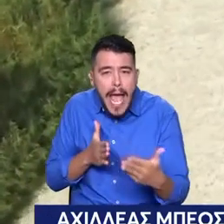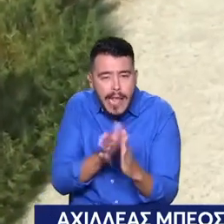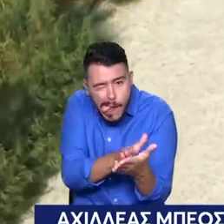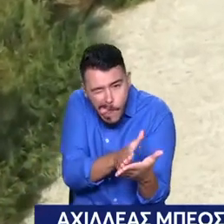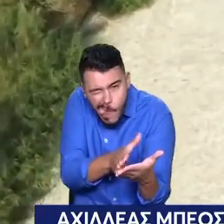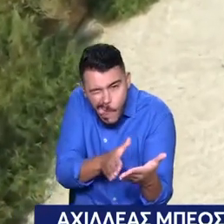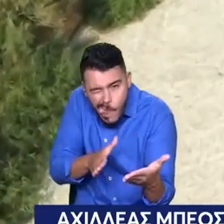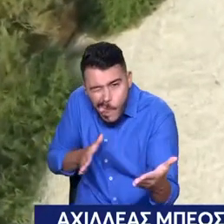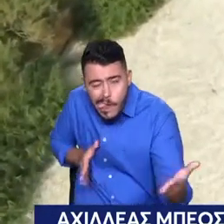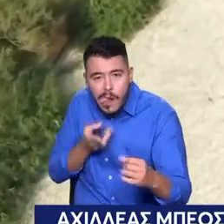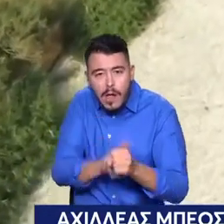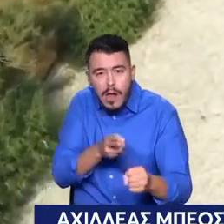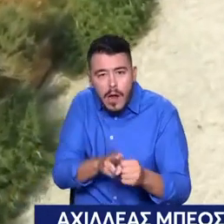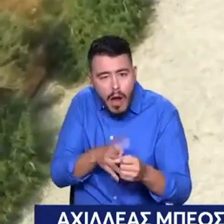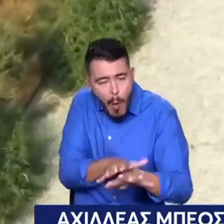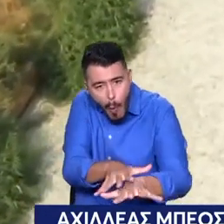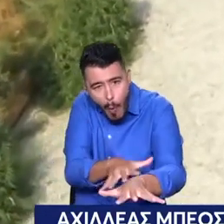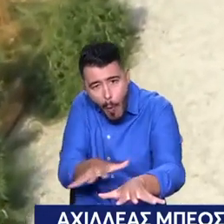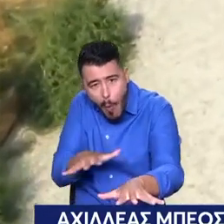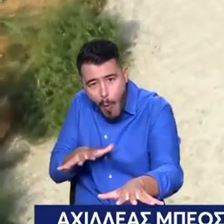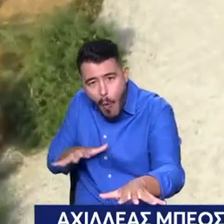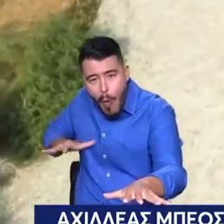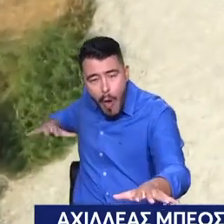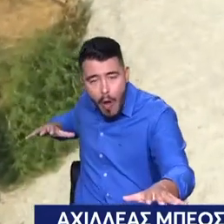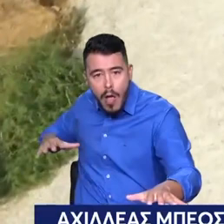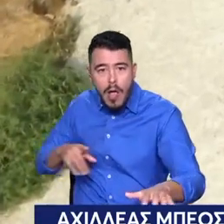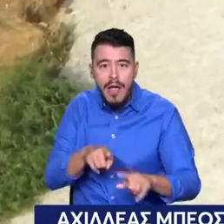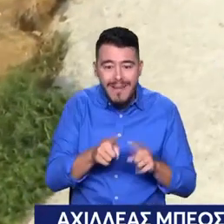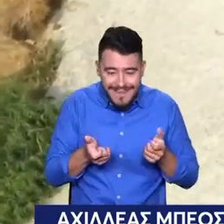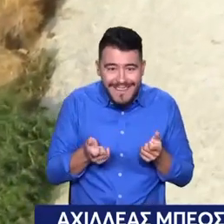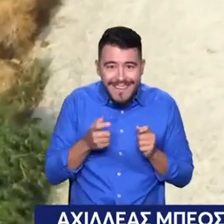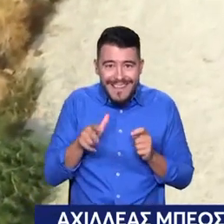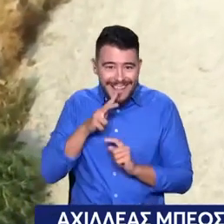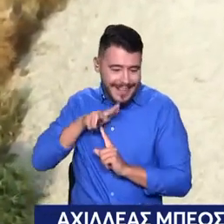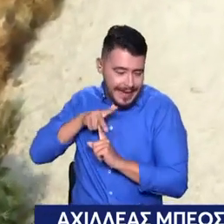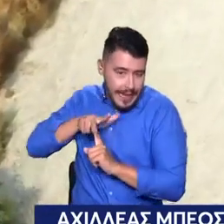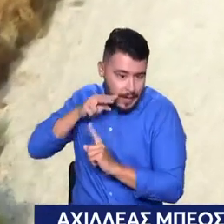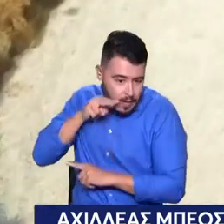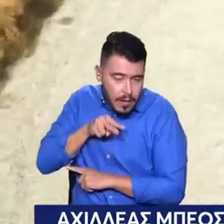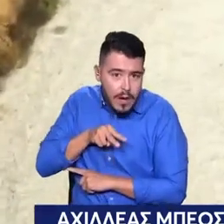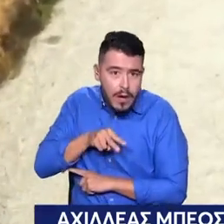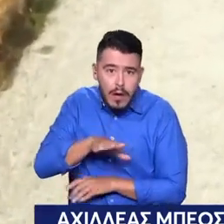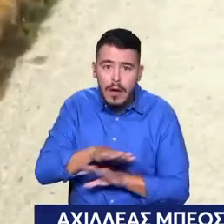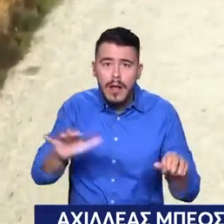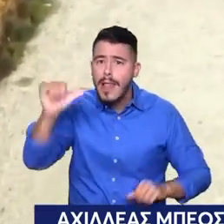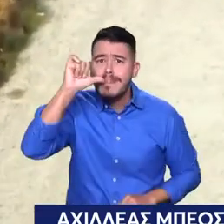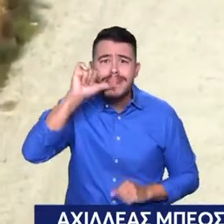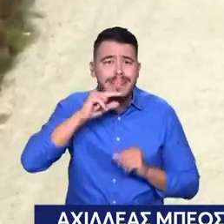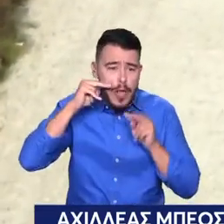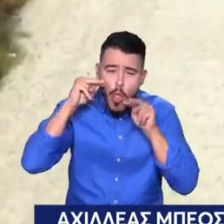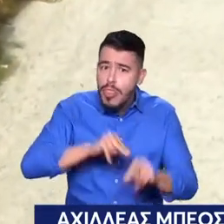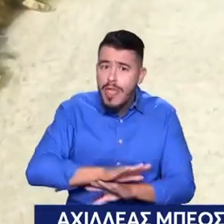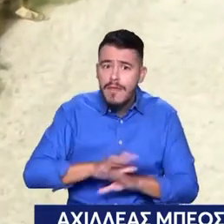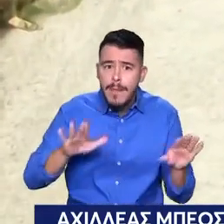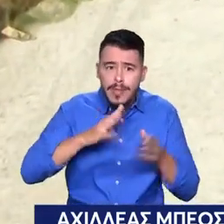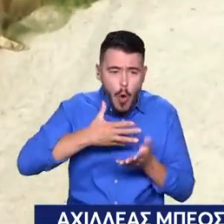βρέθηκαν έξω από το λιμάνι του Βόλου. Κοιτάξτε εδώ, πετάει drone πάνω από το νερό. Δεν υπάρχει νερό, δεν φαίνεται τίποτα. Μιλάμε για τρομερή καταστροφή.